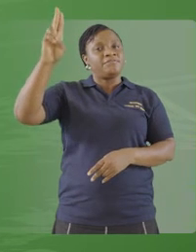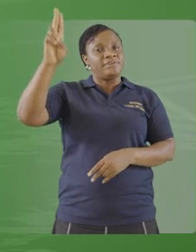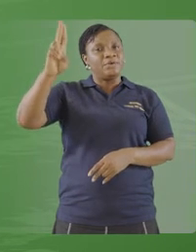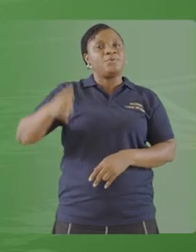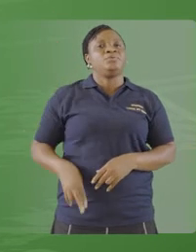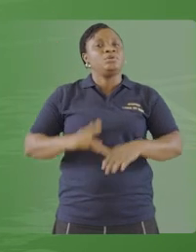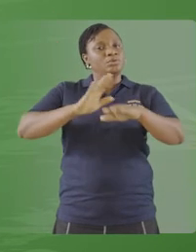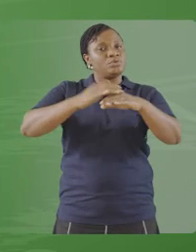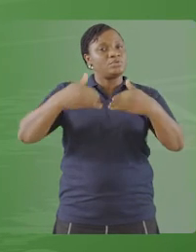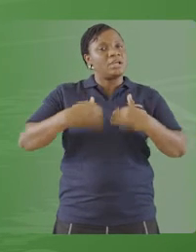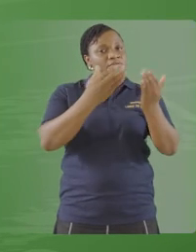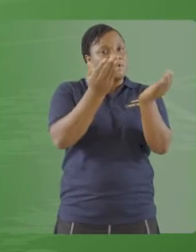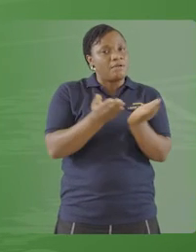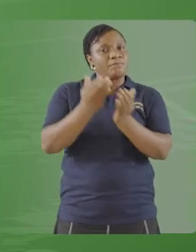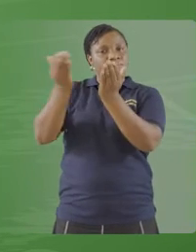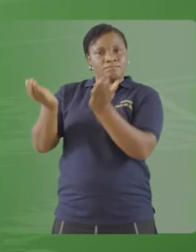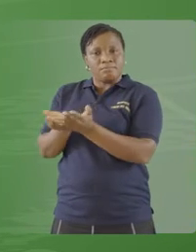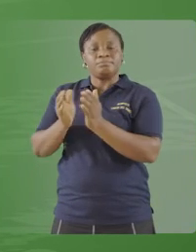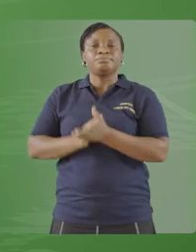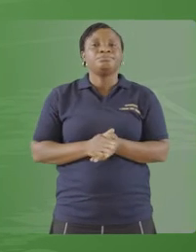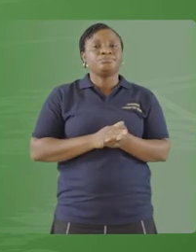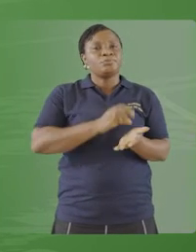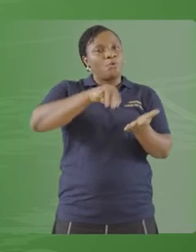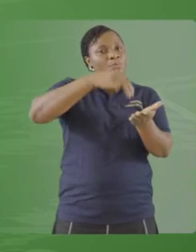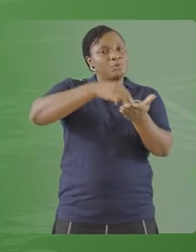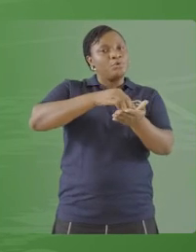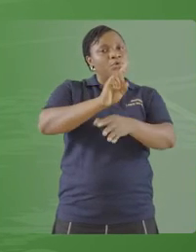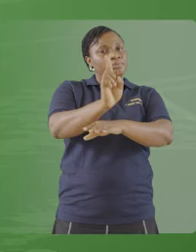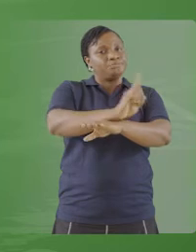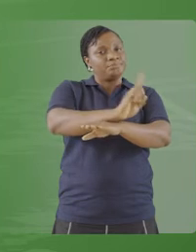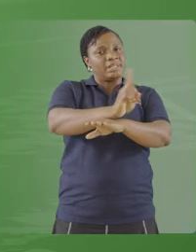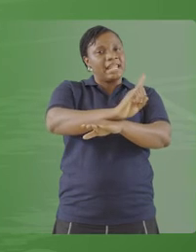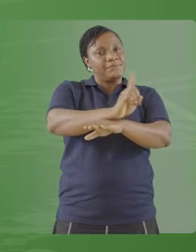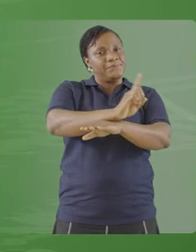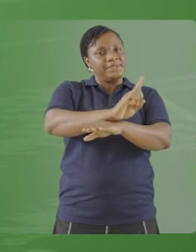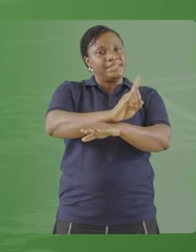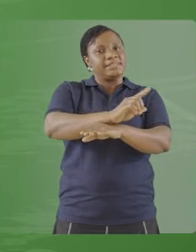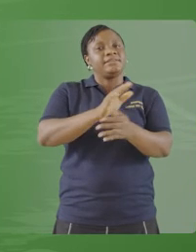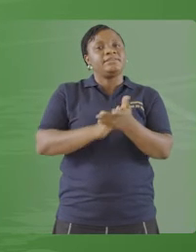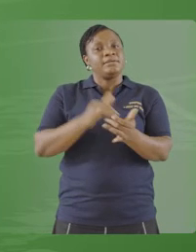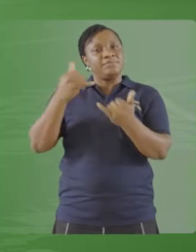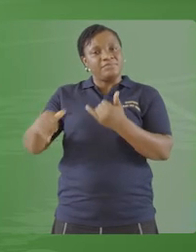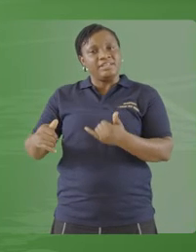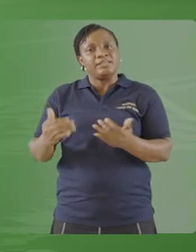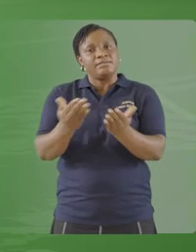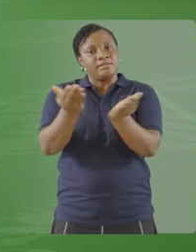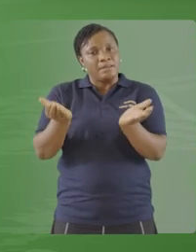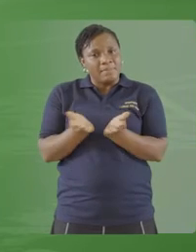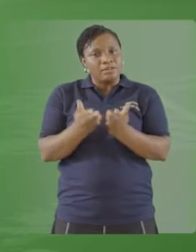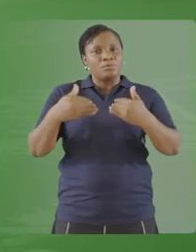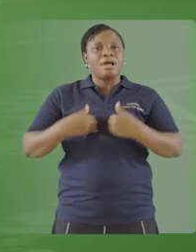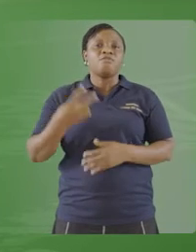les plateaux. Ensuite, il y a l'aiguille. Et enfin, les deux